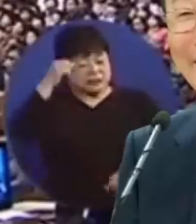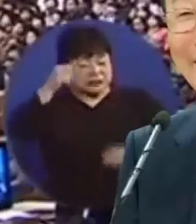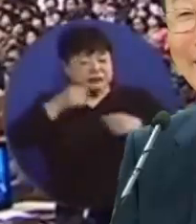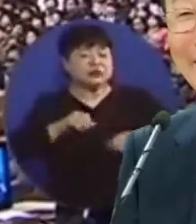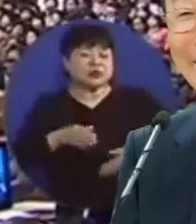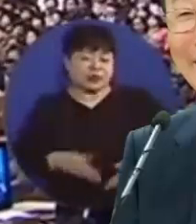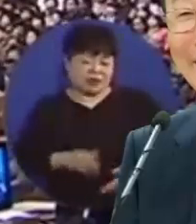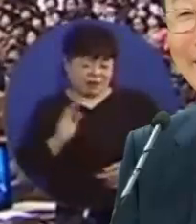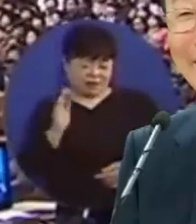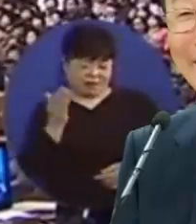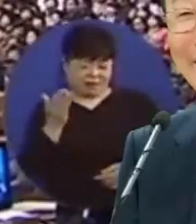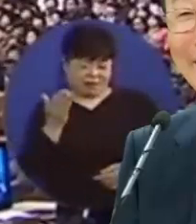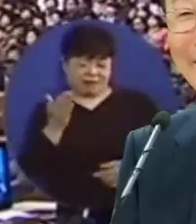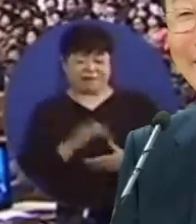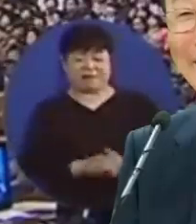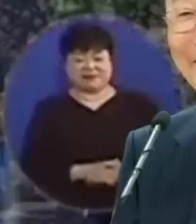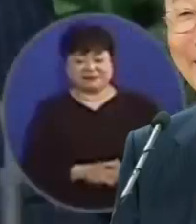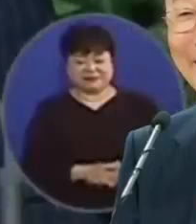짐승으로 태어나든지